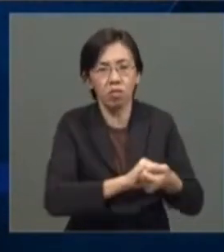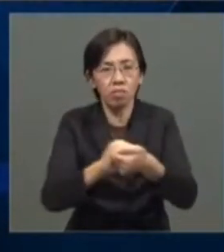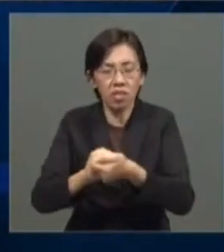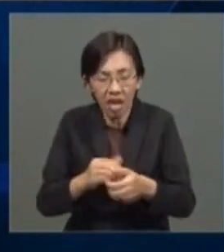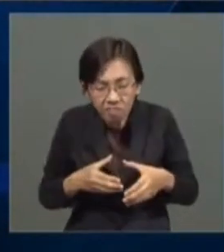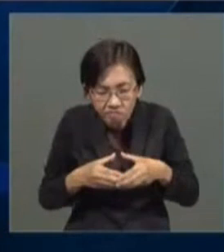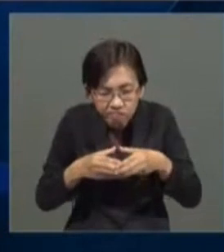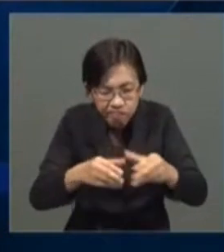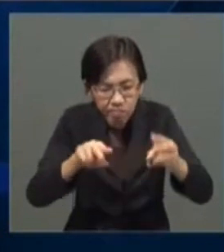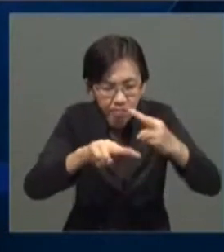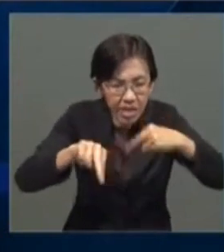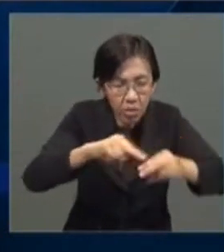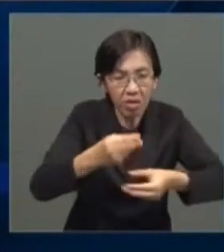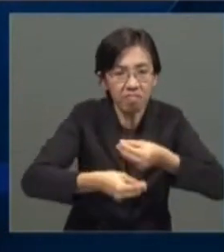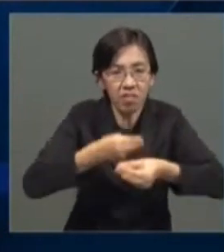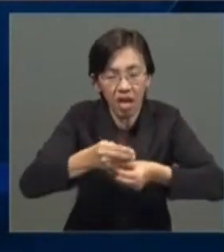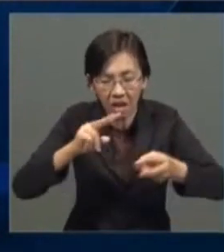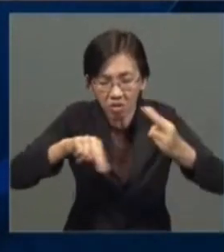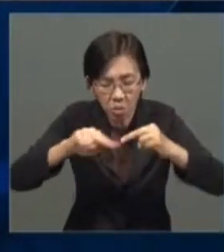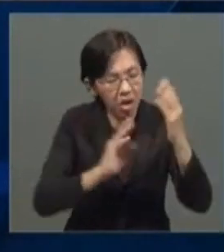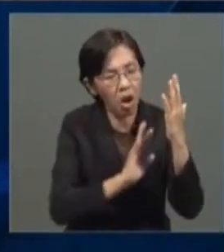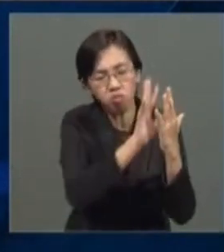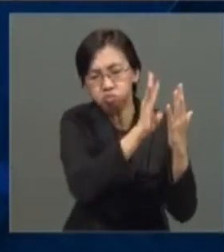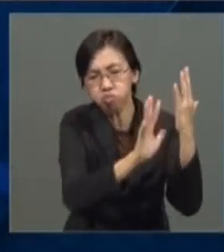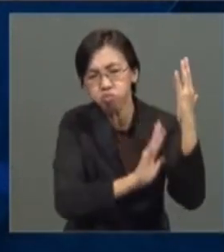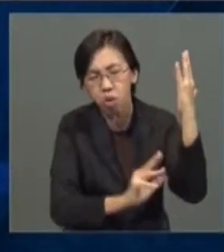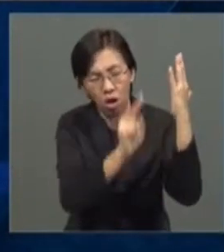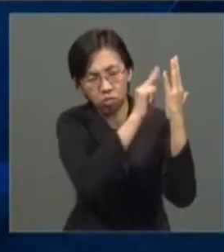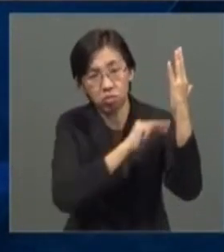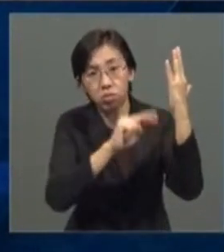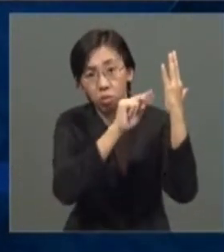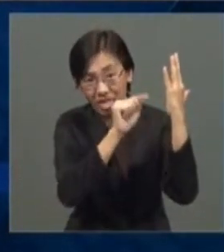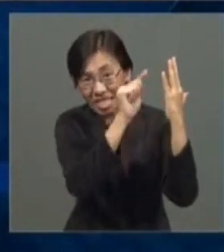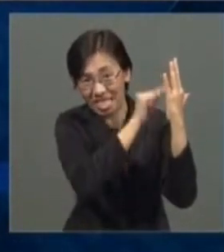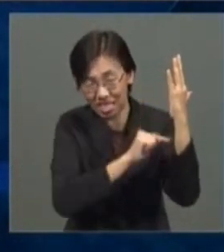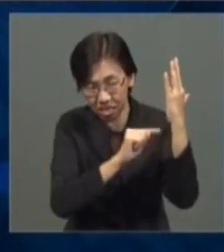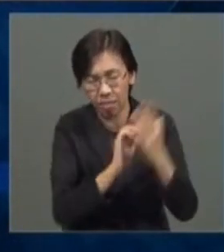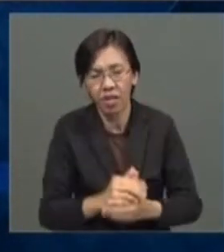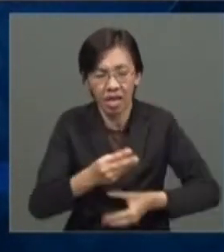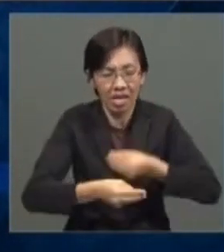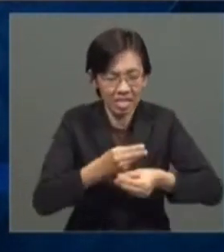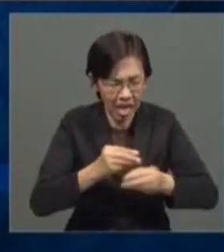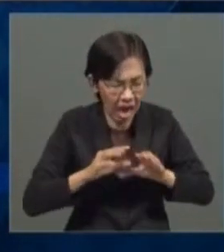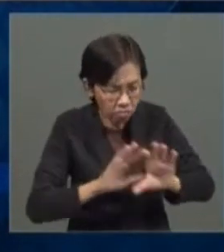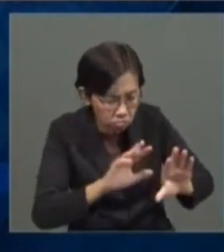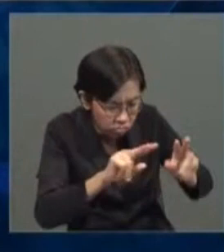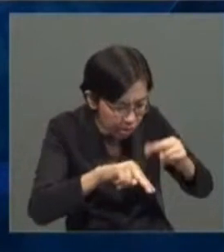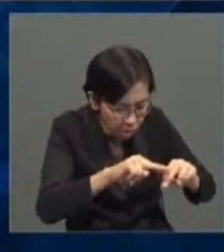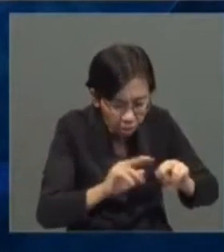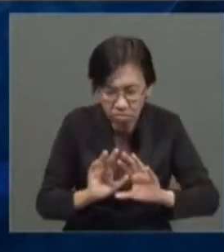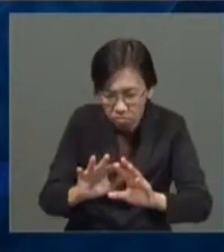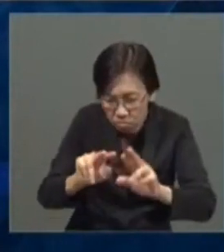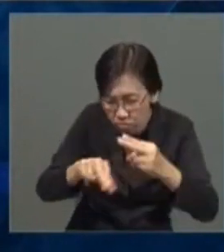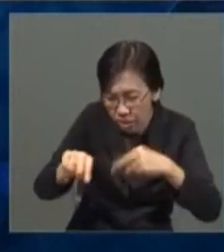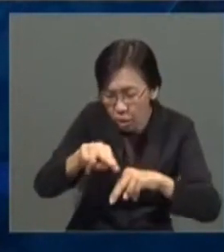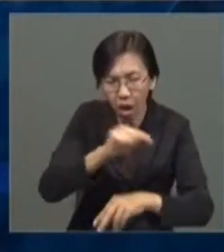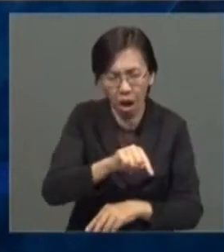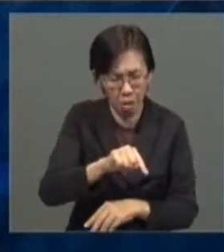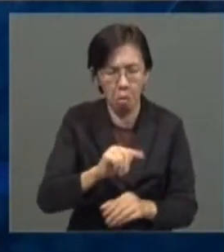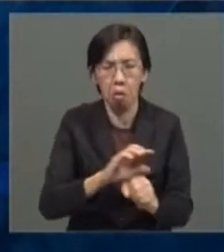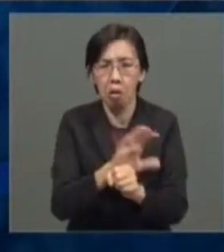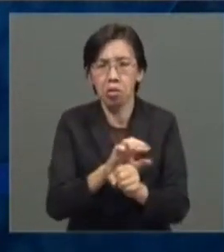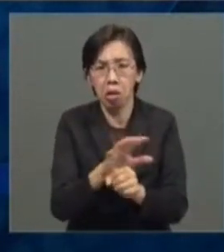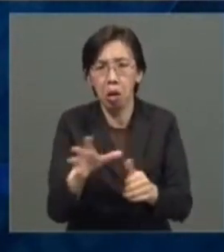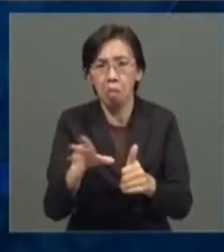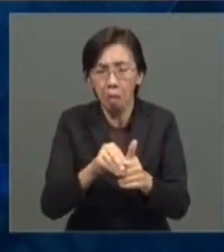ตรวจสอบตรวจค้นอาจจะต้องทำการปูพรมไปเลยว่าและอ่าในหลายๆตลาดที่ผ่านมาเนี่ยเราเห็นการ